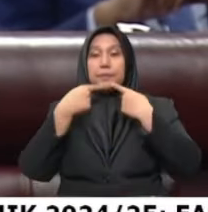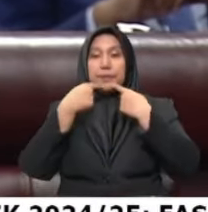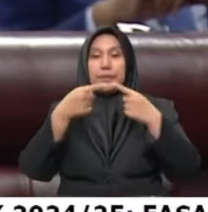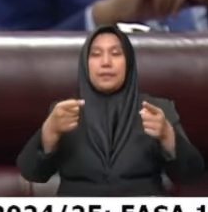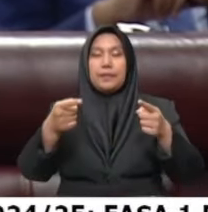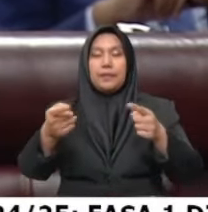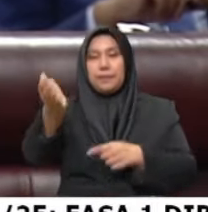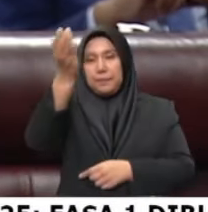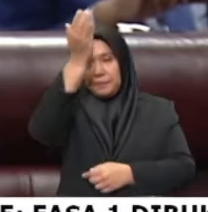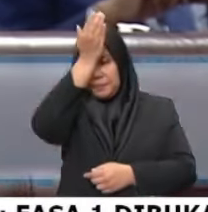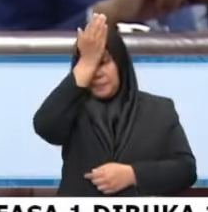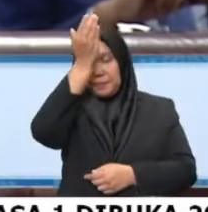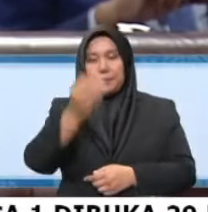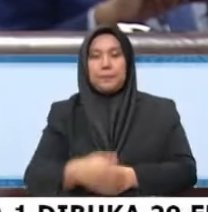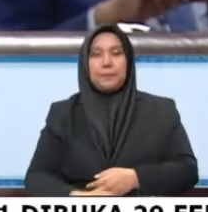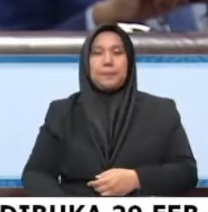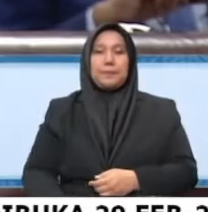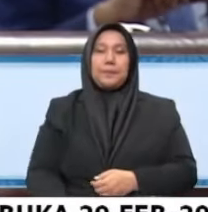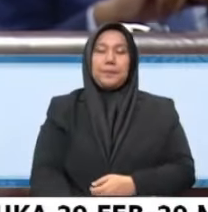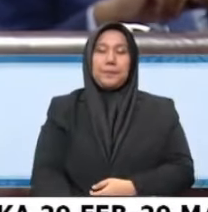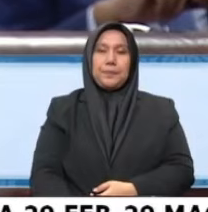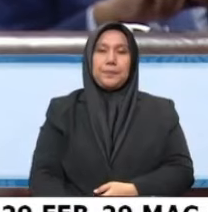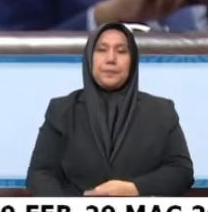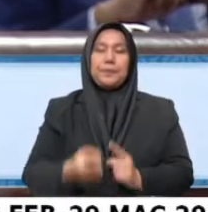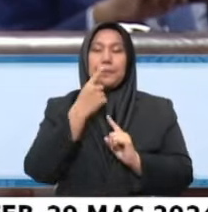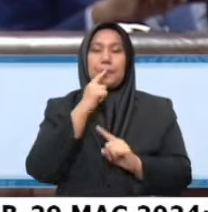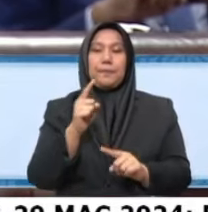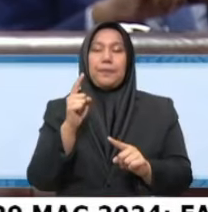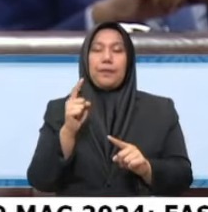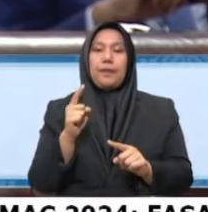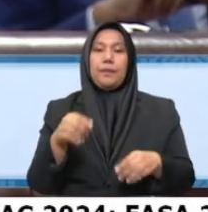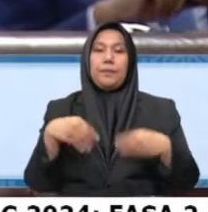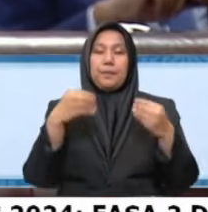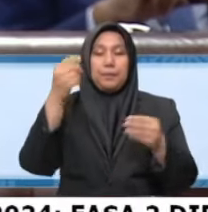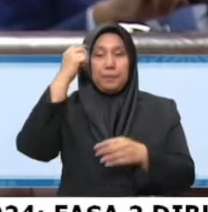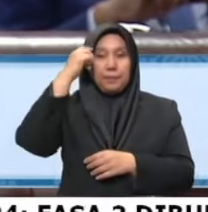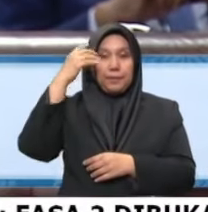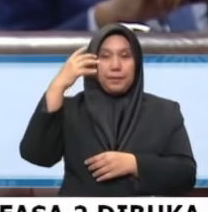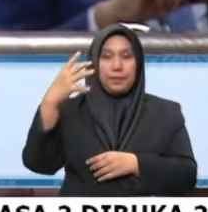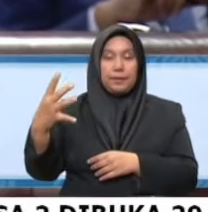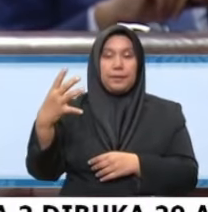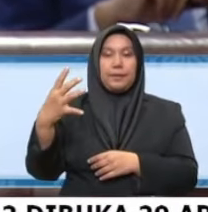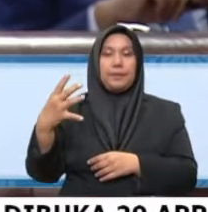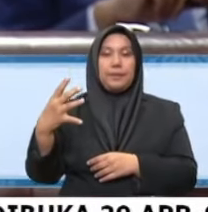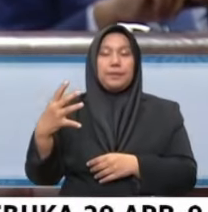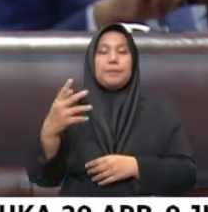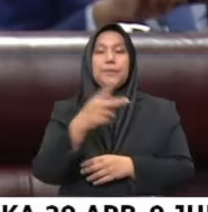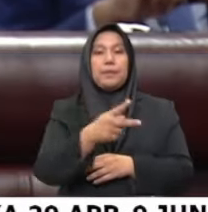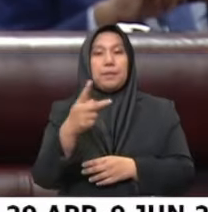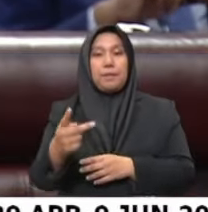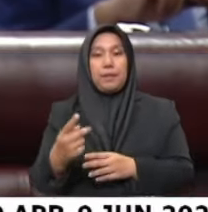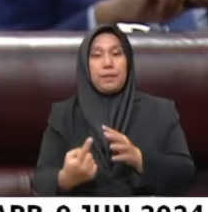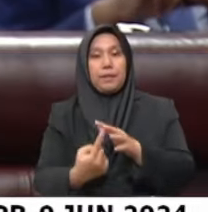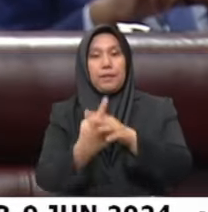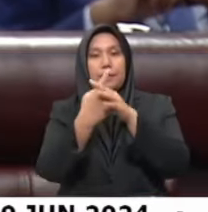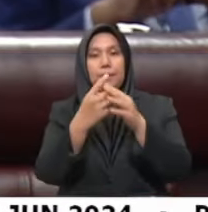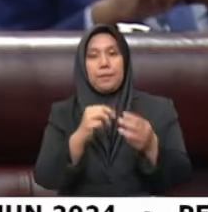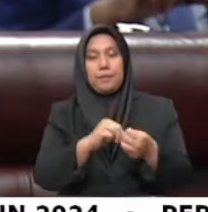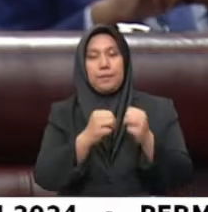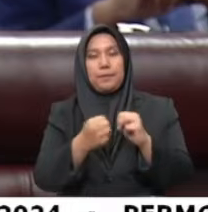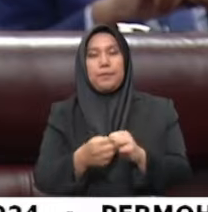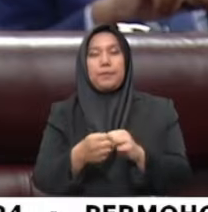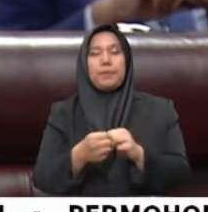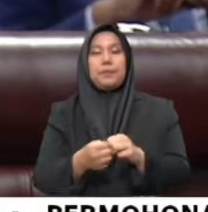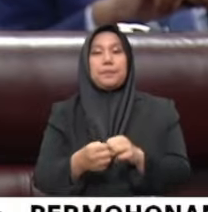ini. Izinkan saya menjawab dan memberikan pandangan terhadap isu-isu yang dibangkitkan pada sesi